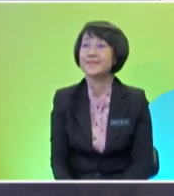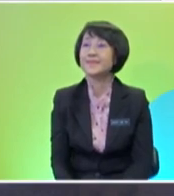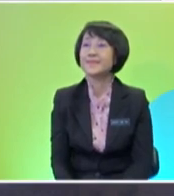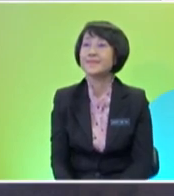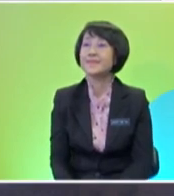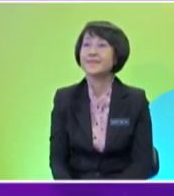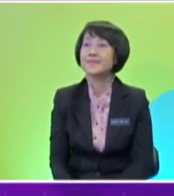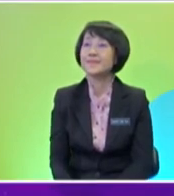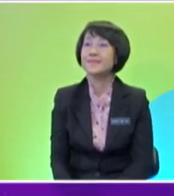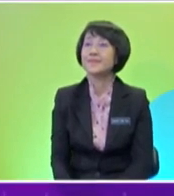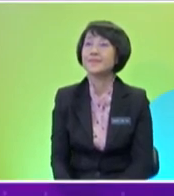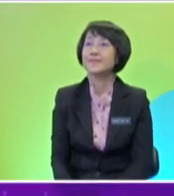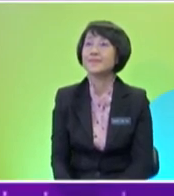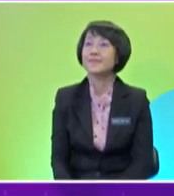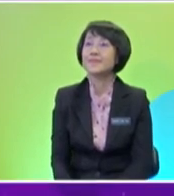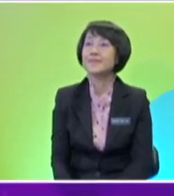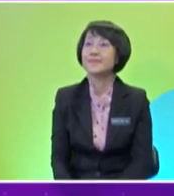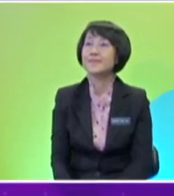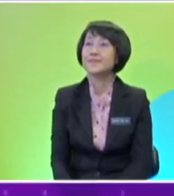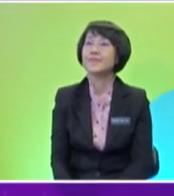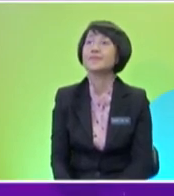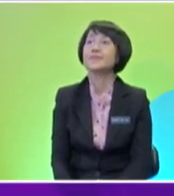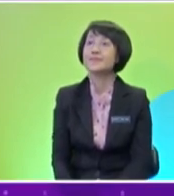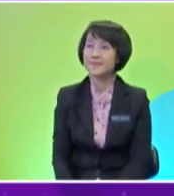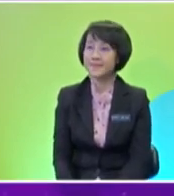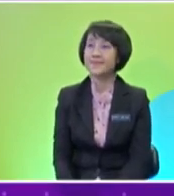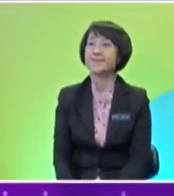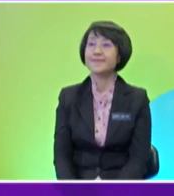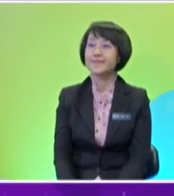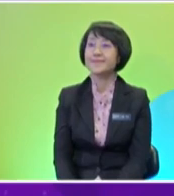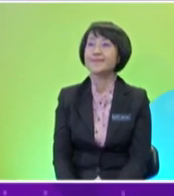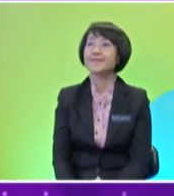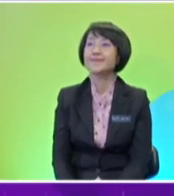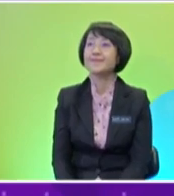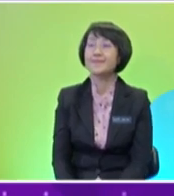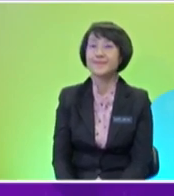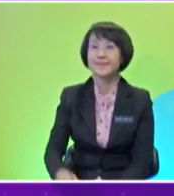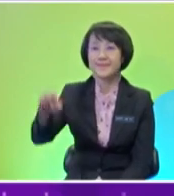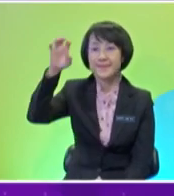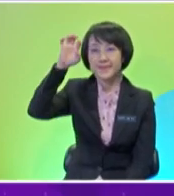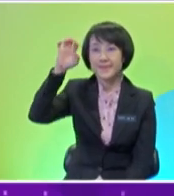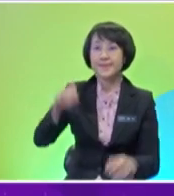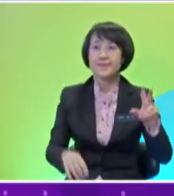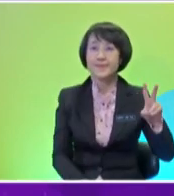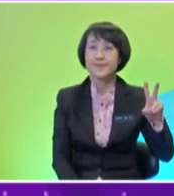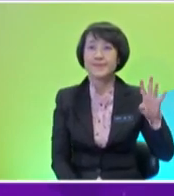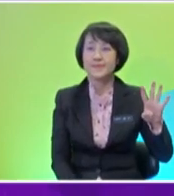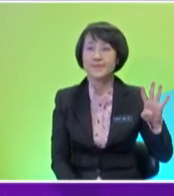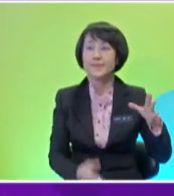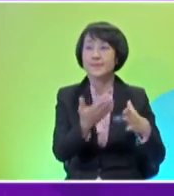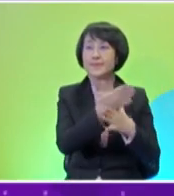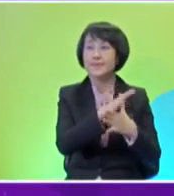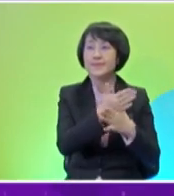adik-adik Tunjukkan jawaban adik Eri Oke Adik Erik Ade 24 bagi